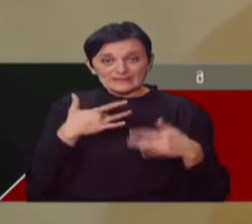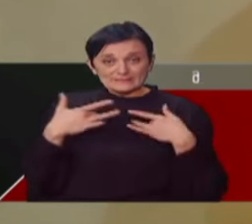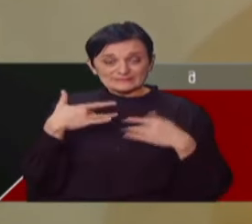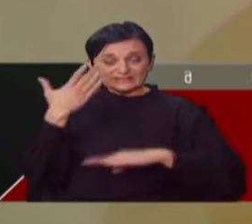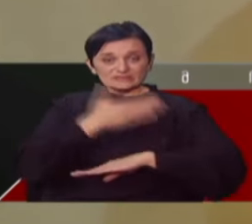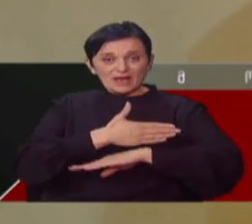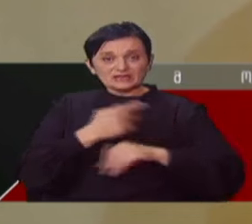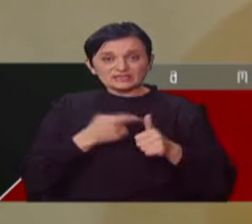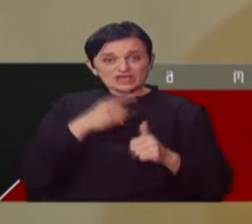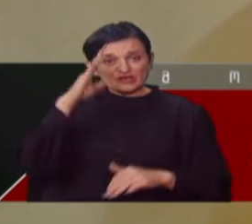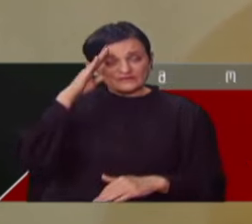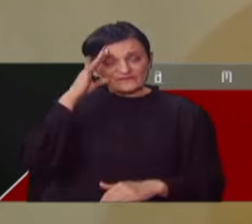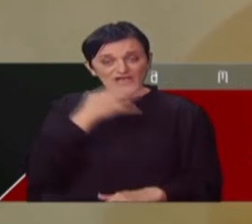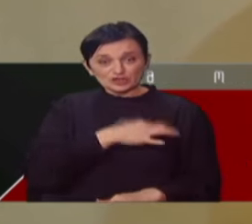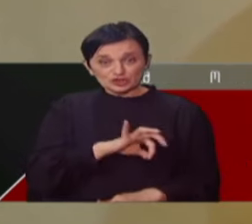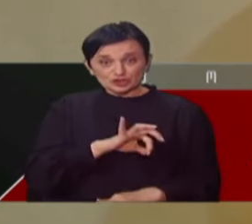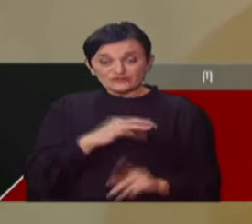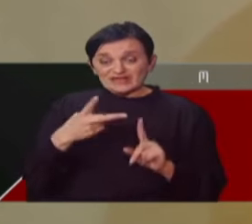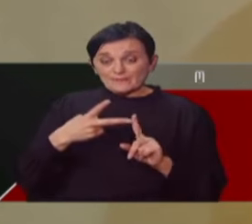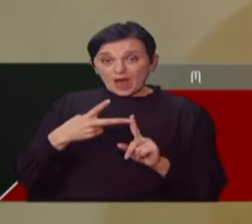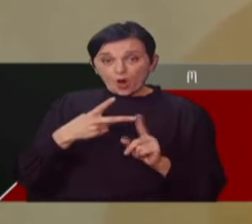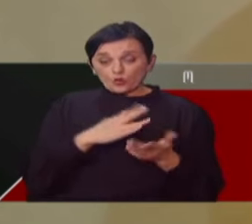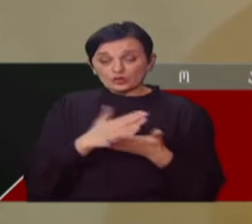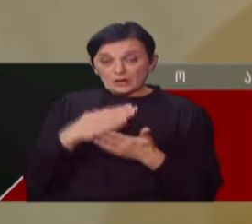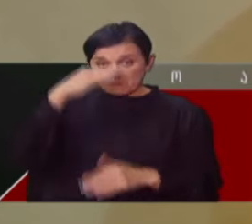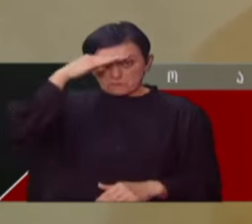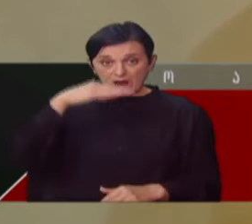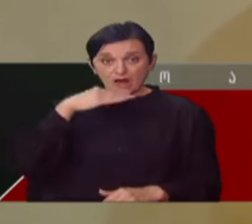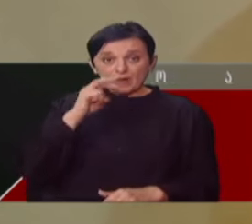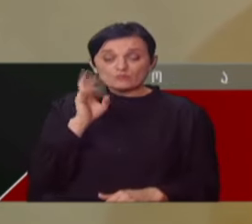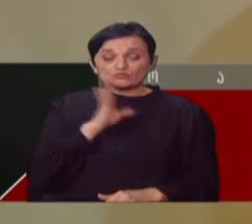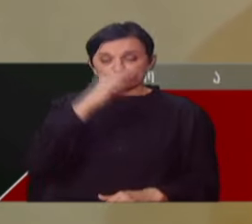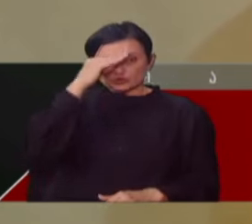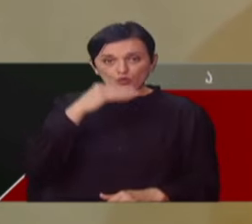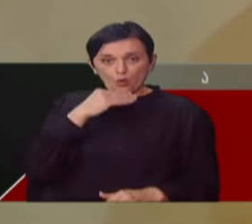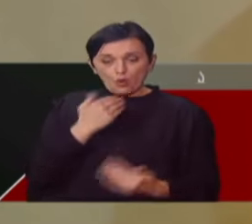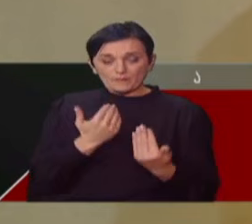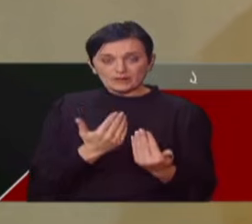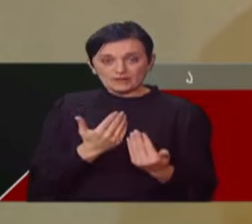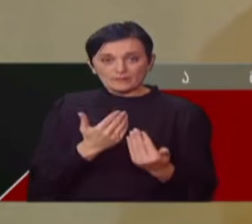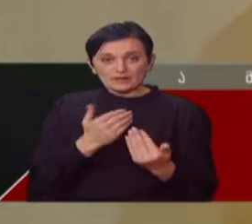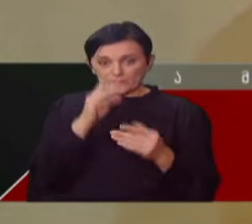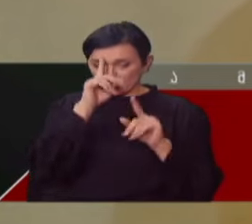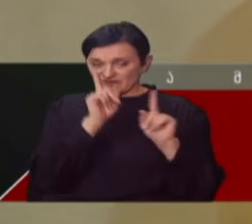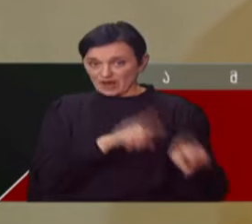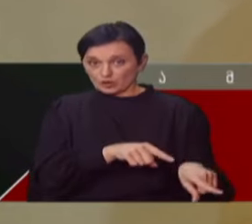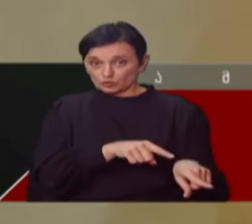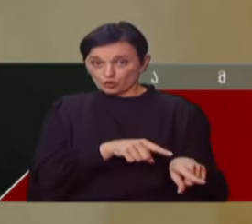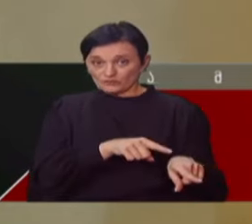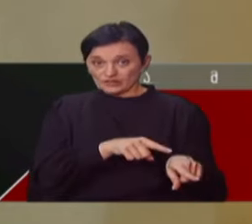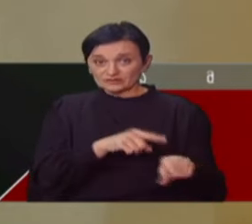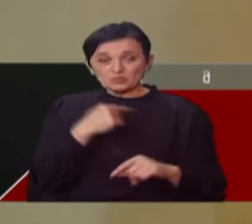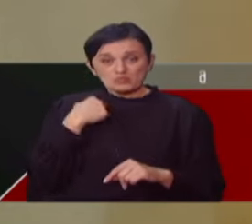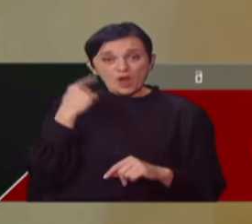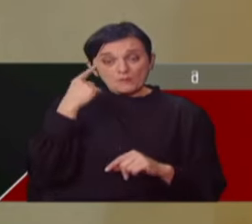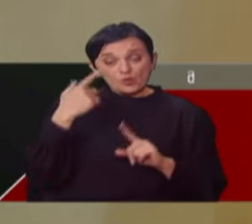Სპექტაკლი ვაჟიშვილი. Მეორე ნაწილი მამა. Მიუძღვენით მშობლებს, რომლებიც მივატოვეთ. Და მე მგონია,